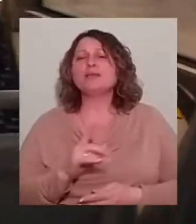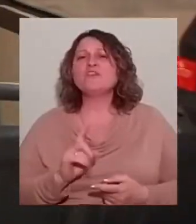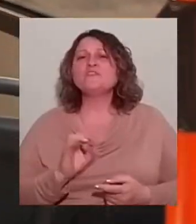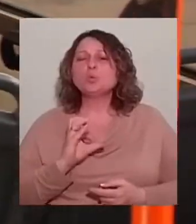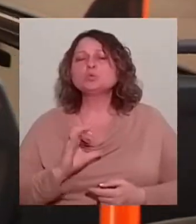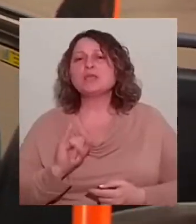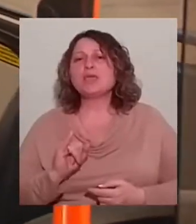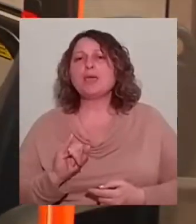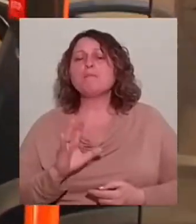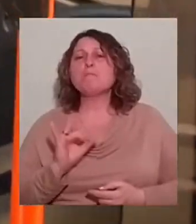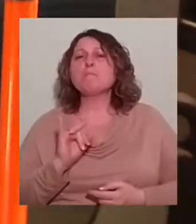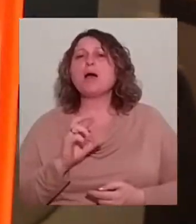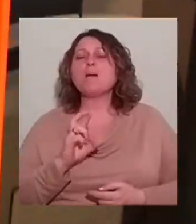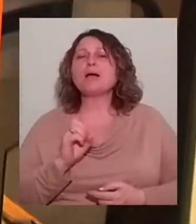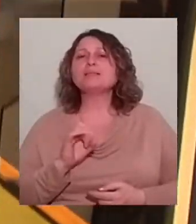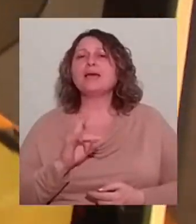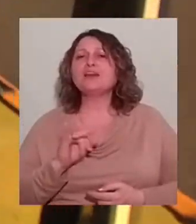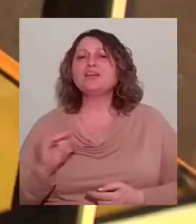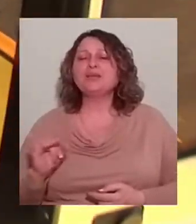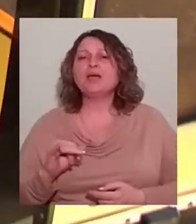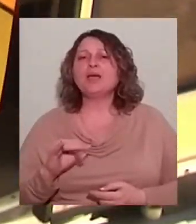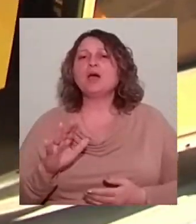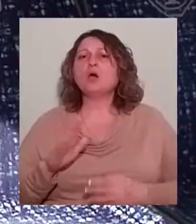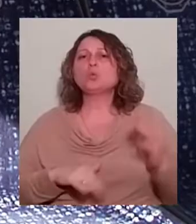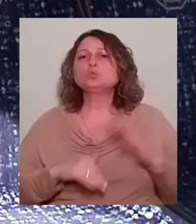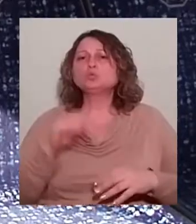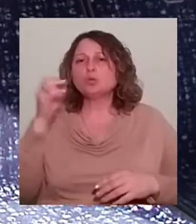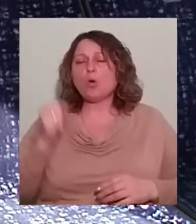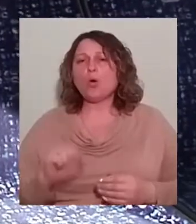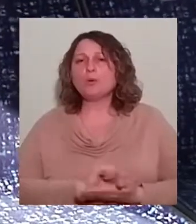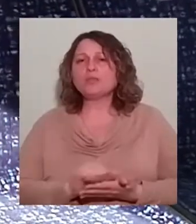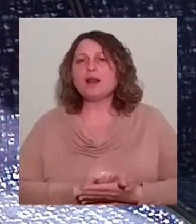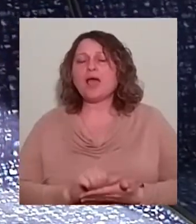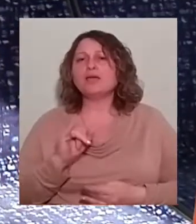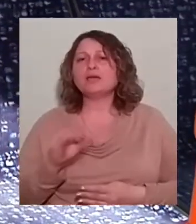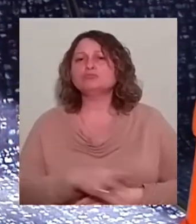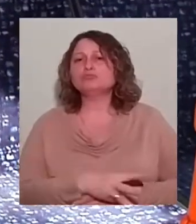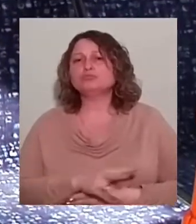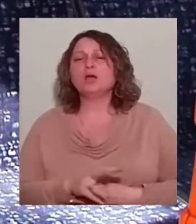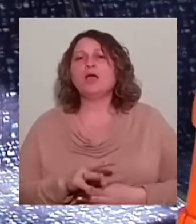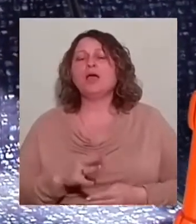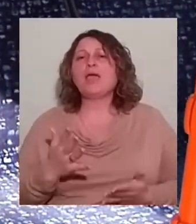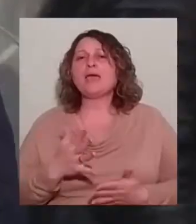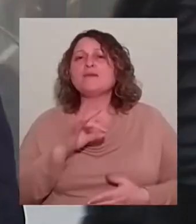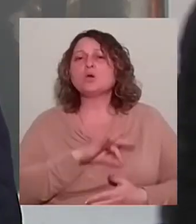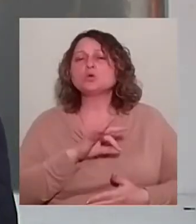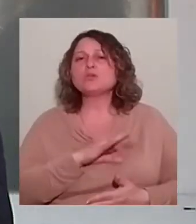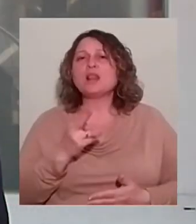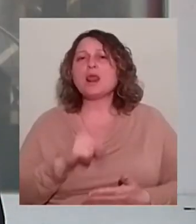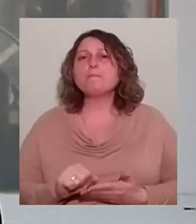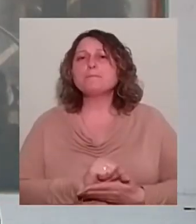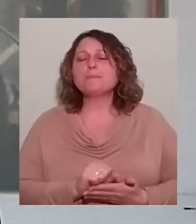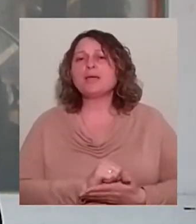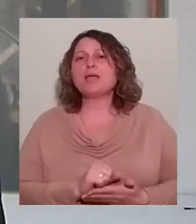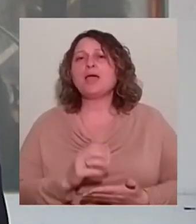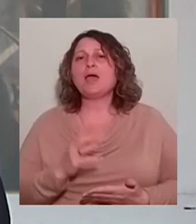за допомогою розпилюючих засобів та ручного протирання. Речовини з дезінфікуючим ефектом, які використовують для мийки, вбивають патогенну